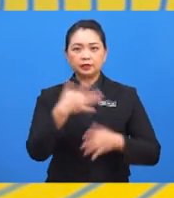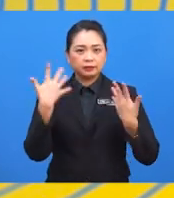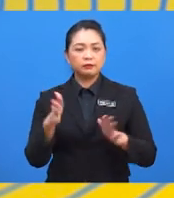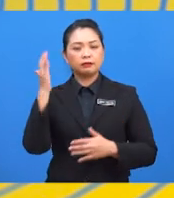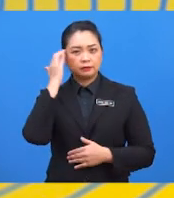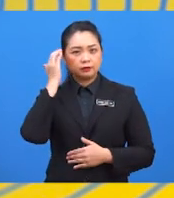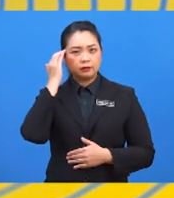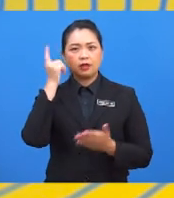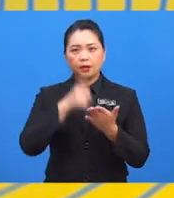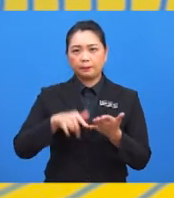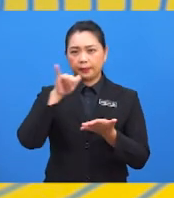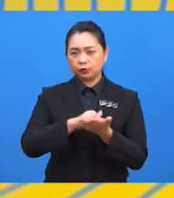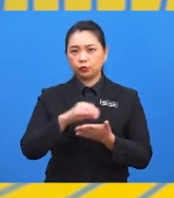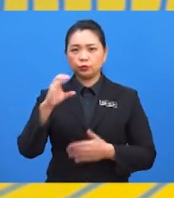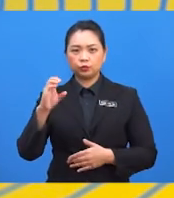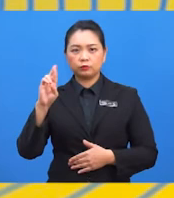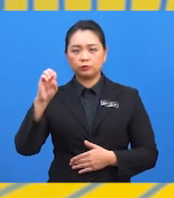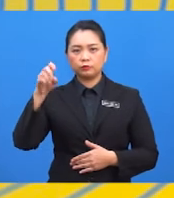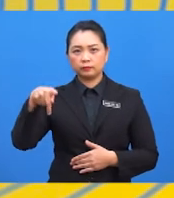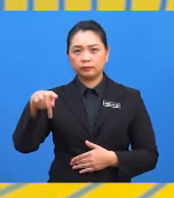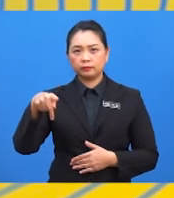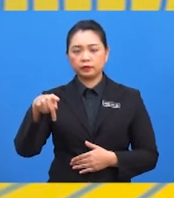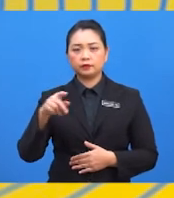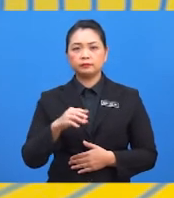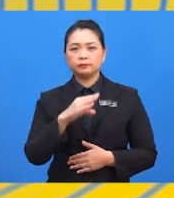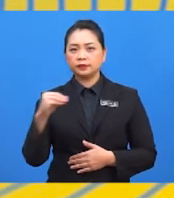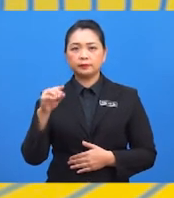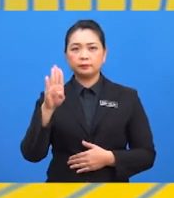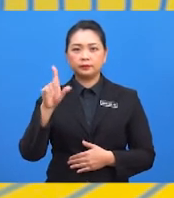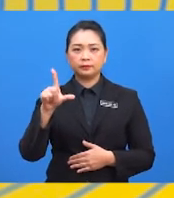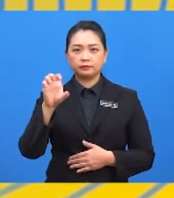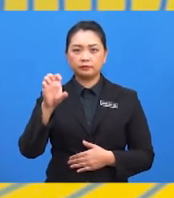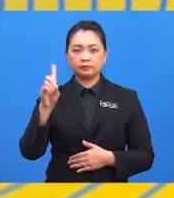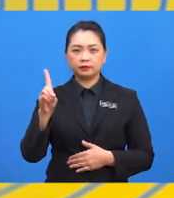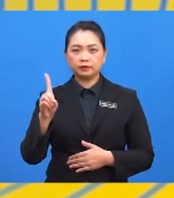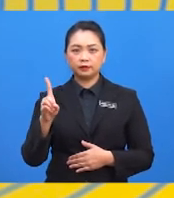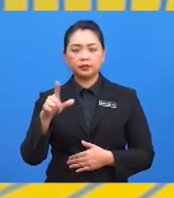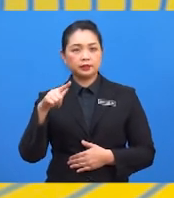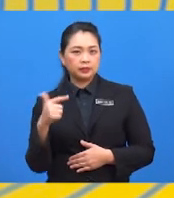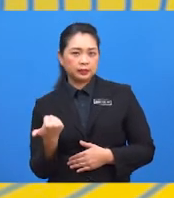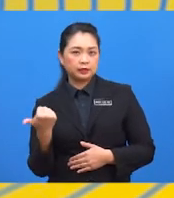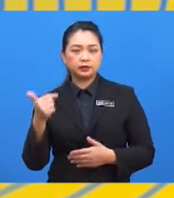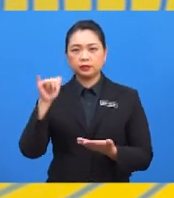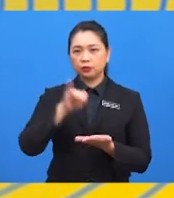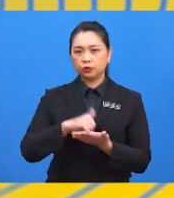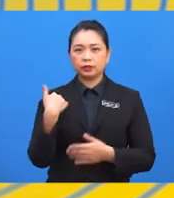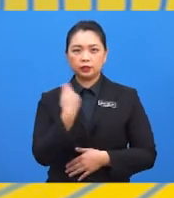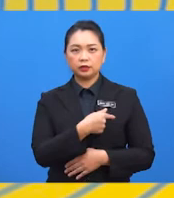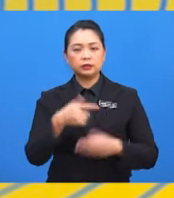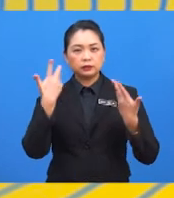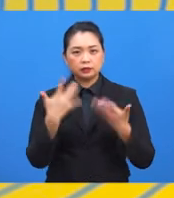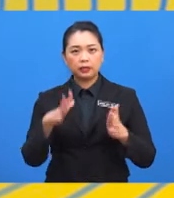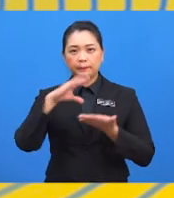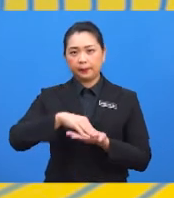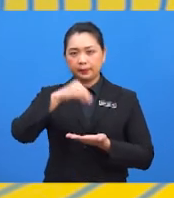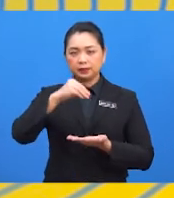telah mengetahui apa itu crop mark, trim mark dan bleed. Selain itu, kita juga